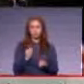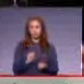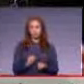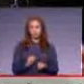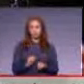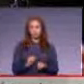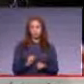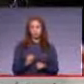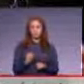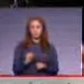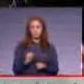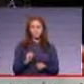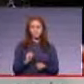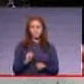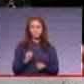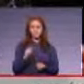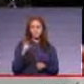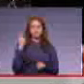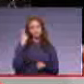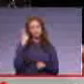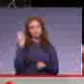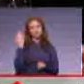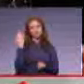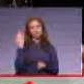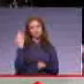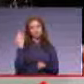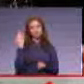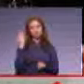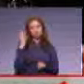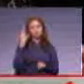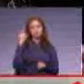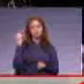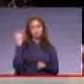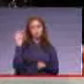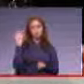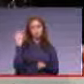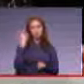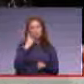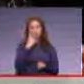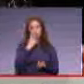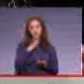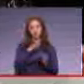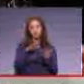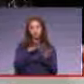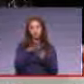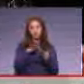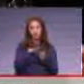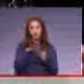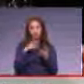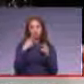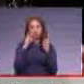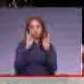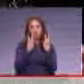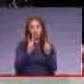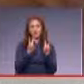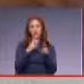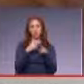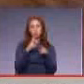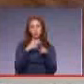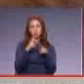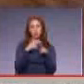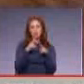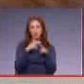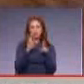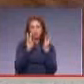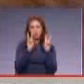عامل الدور. مش متذكره بالظبط احداثه، كان ايه المشكله الكبيره اللي هي وقفت فعلا